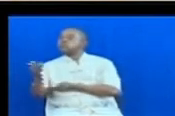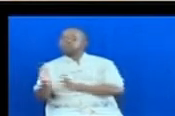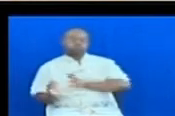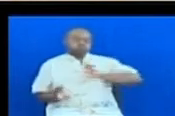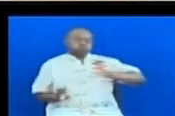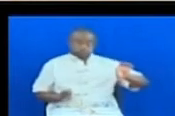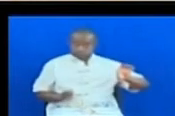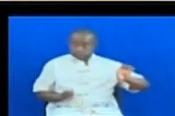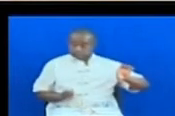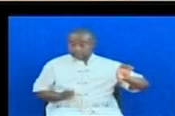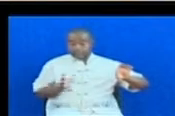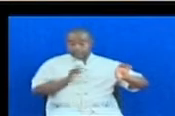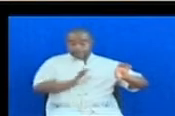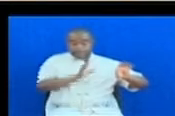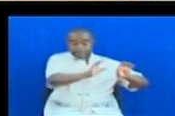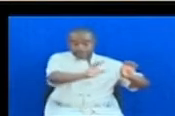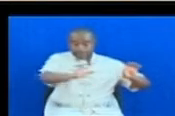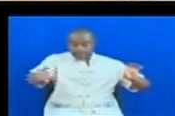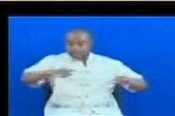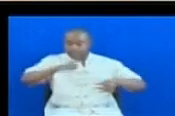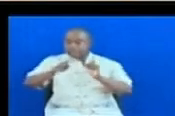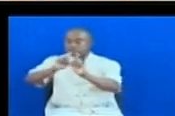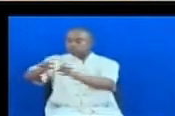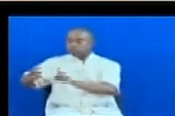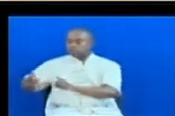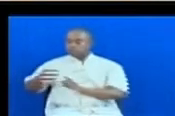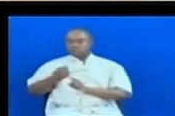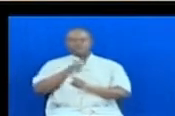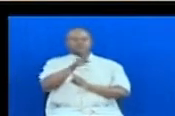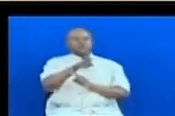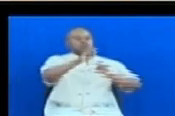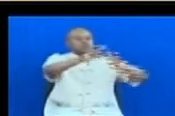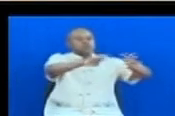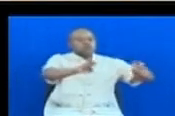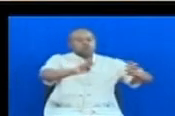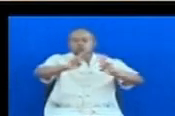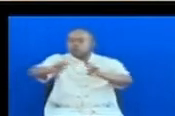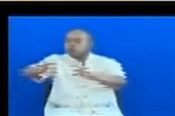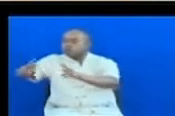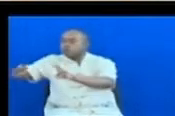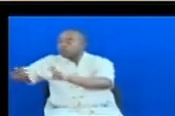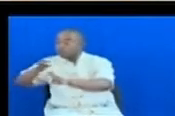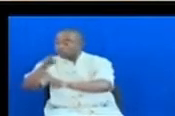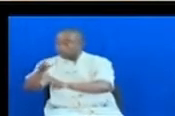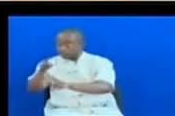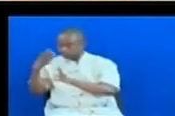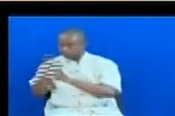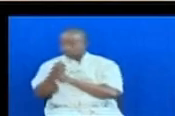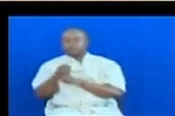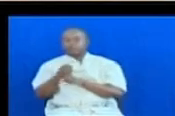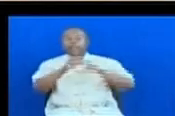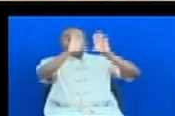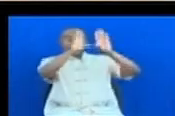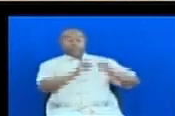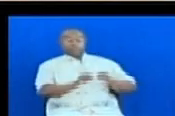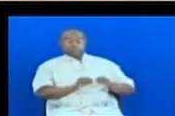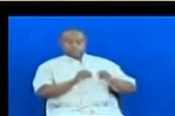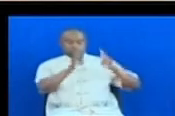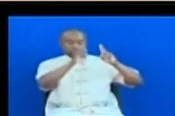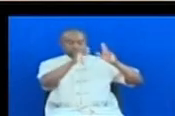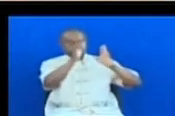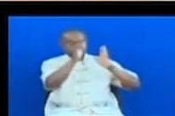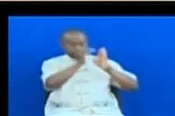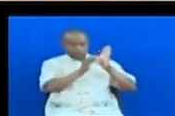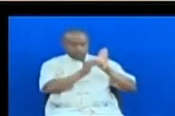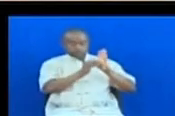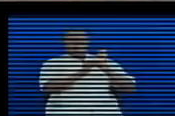kukusanywa zikapelekwa kwenye miradi mbalimbali ndio tunaweza kupata taarifa ya CAG. Hawezi kwenda kukagua kama fedha hazijakwenda.